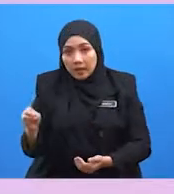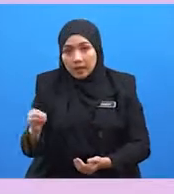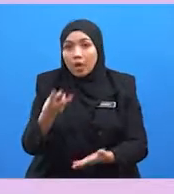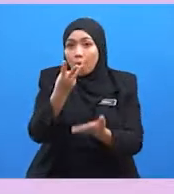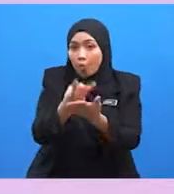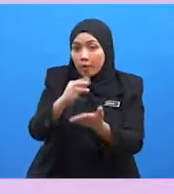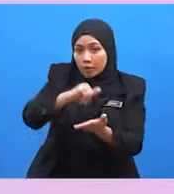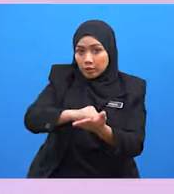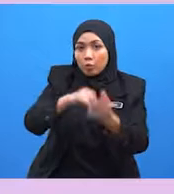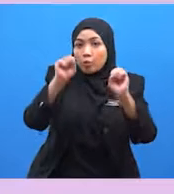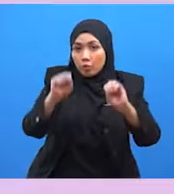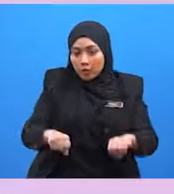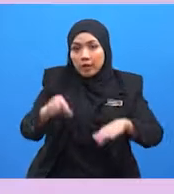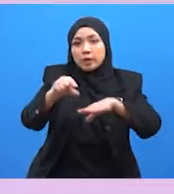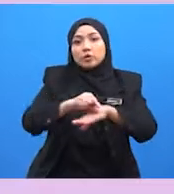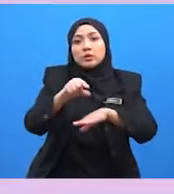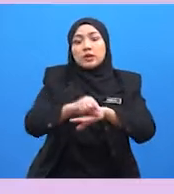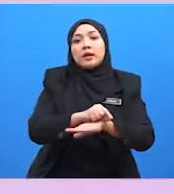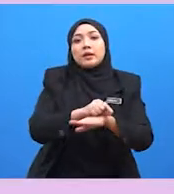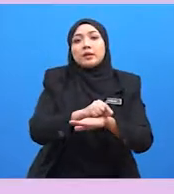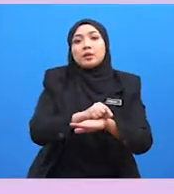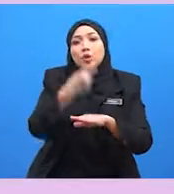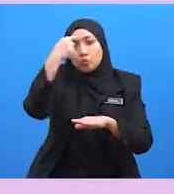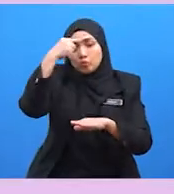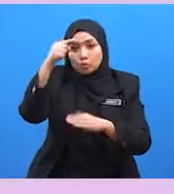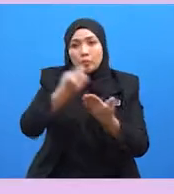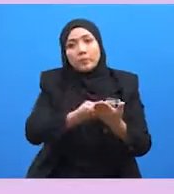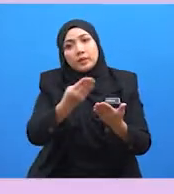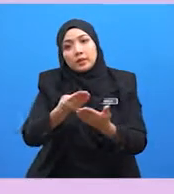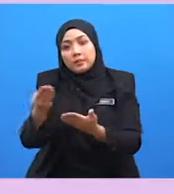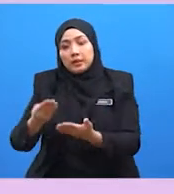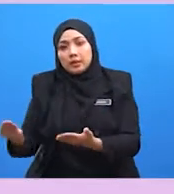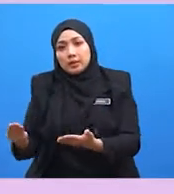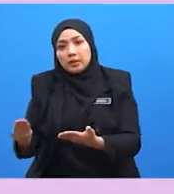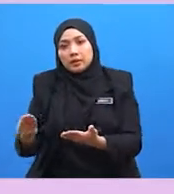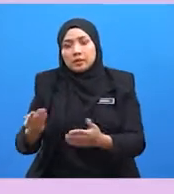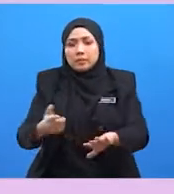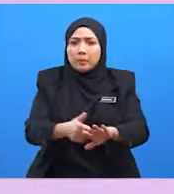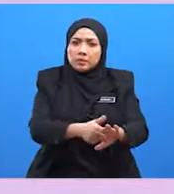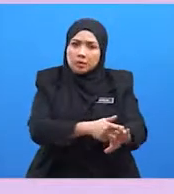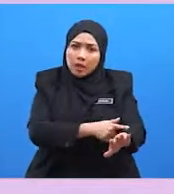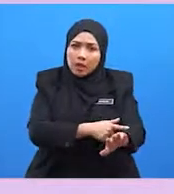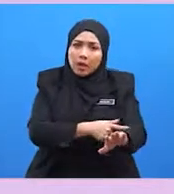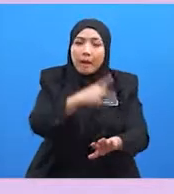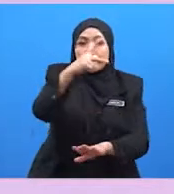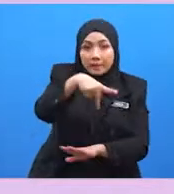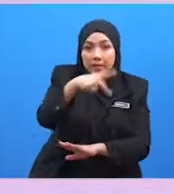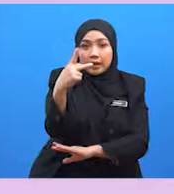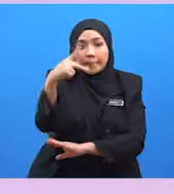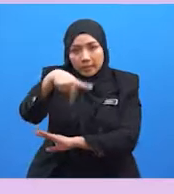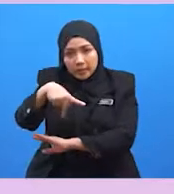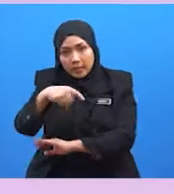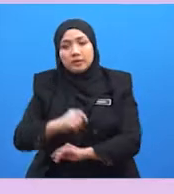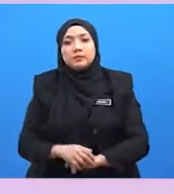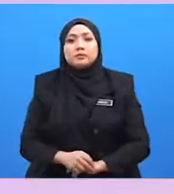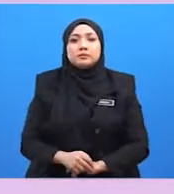untuk perbelanjaan semasa atau sepanjang Perintah Kawalan Pergerakan PKP.